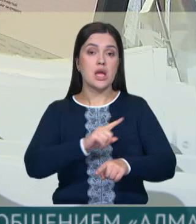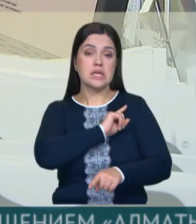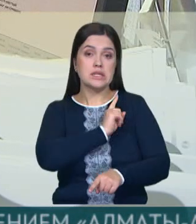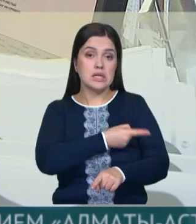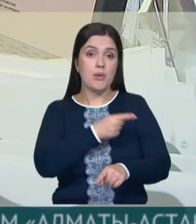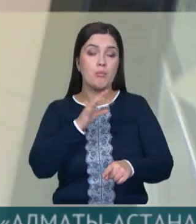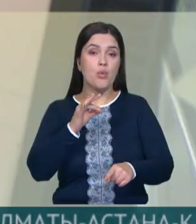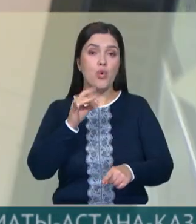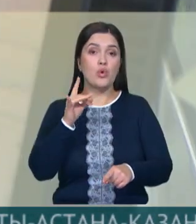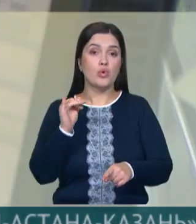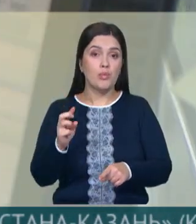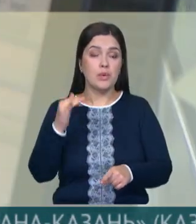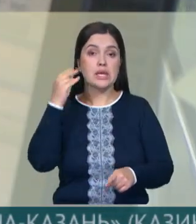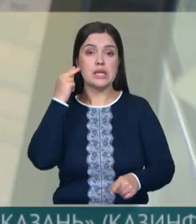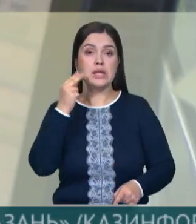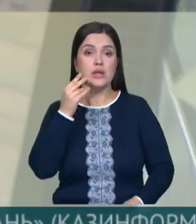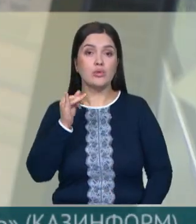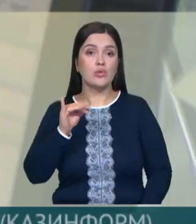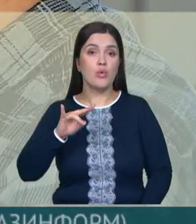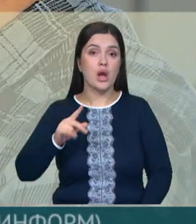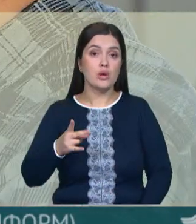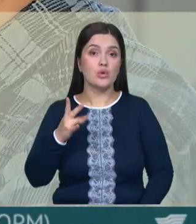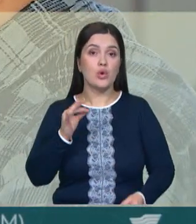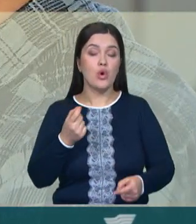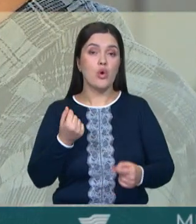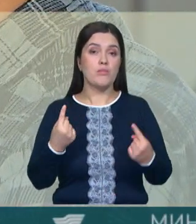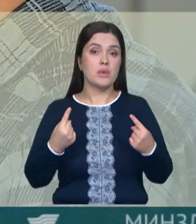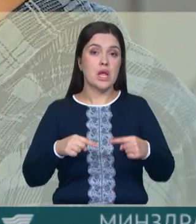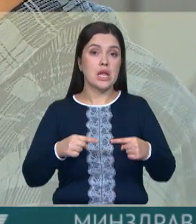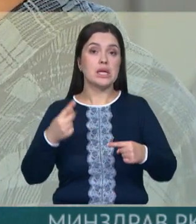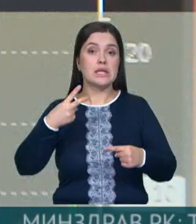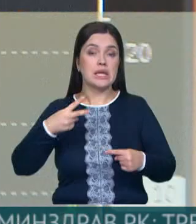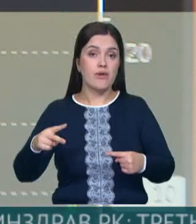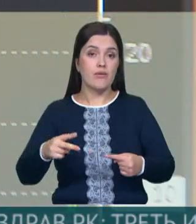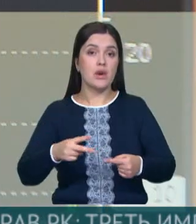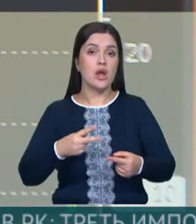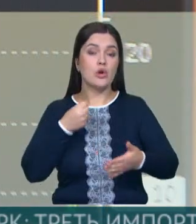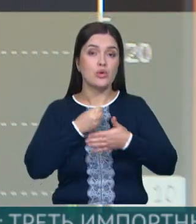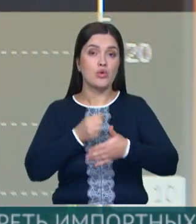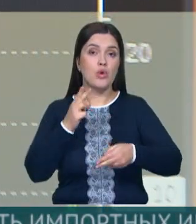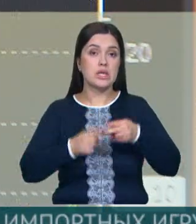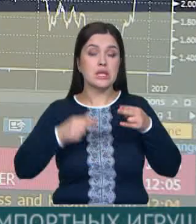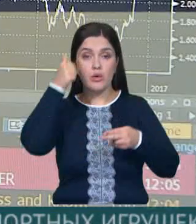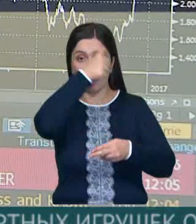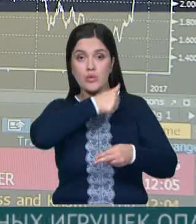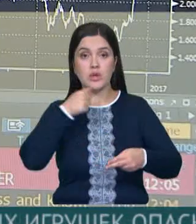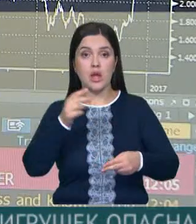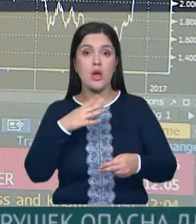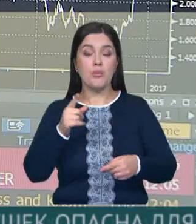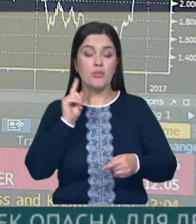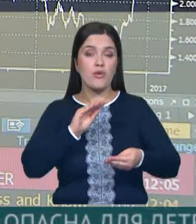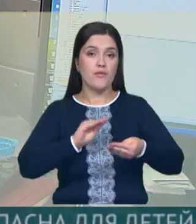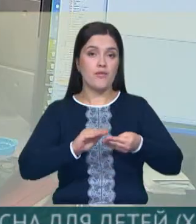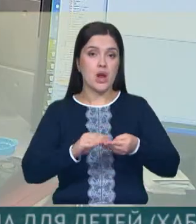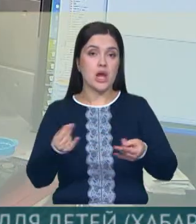стал сильнее по отношению к российскому рублю и китайскому юаню, но немного сдал позиции к евро. До конца года эксперты не